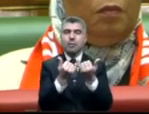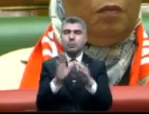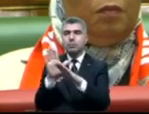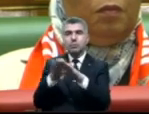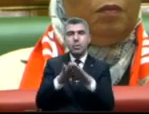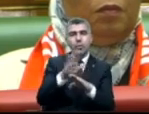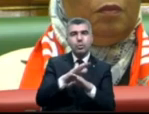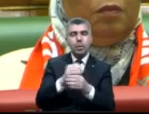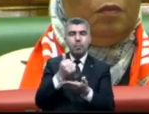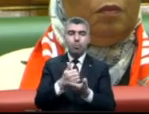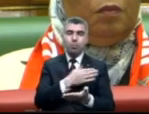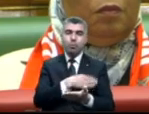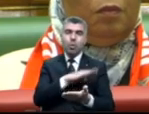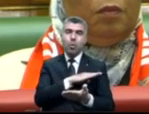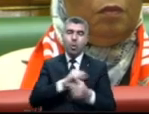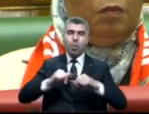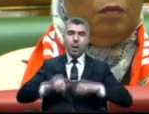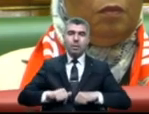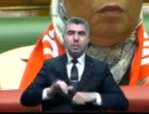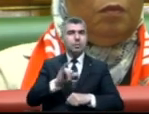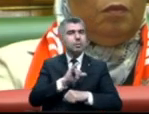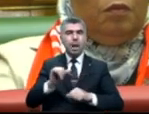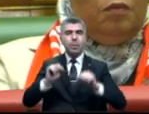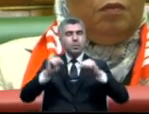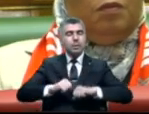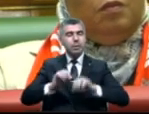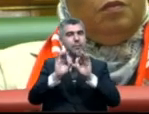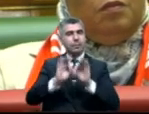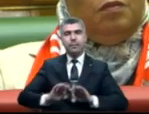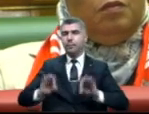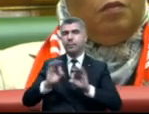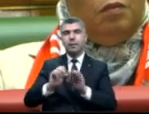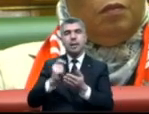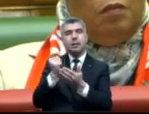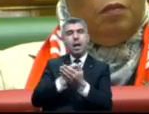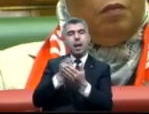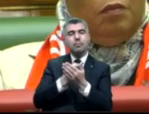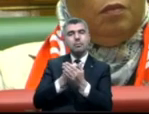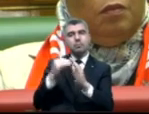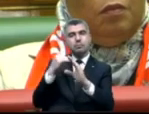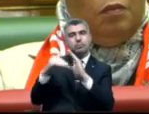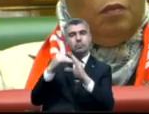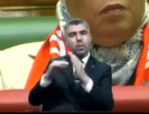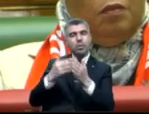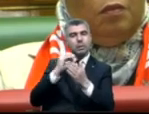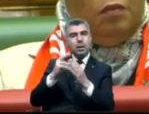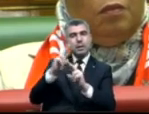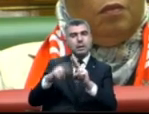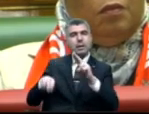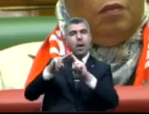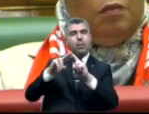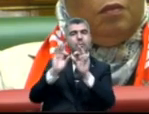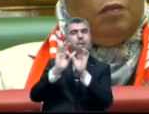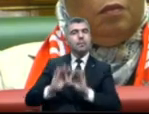بعض المسؤولين بوزارتكم، إلا أنه لم يتم تجاوب مع بعض طلباتهم الرامية إلى دراسة حلول المشاكل المتعلقة